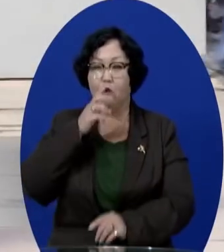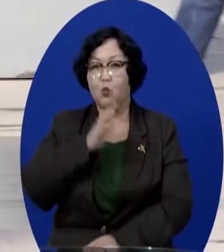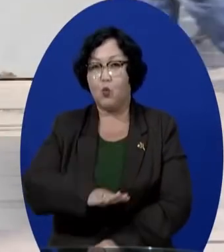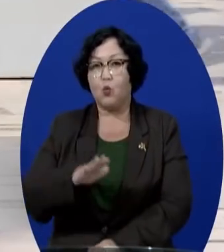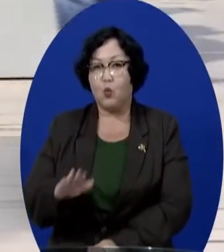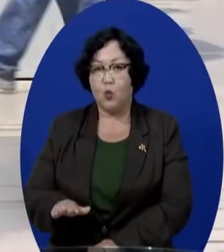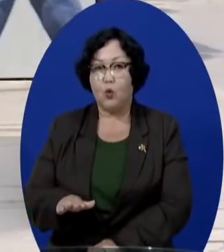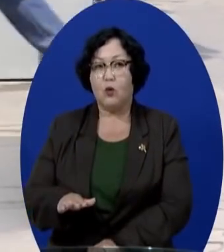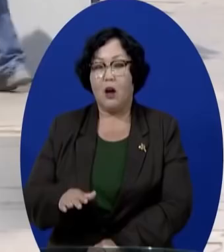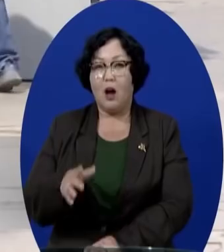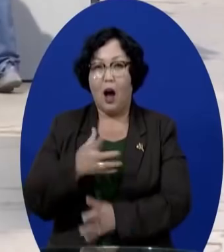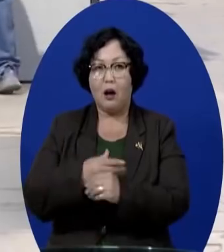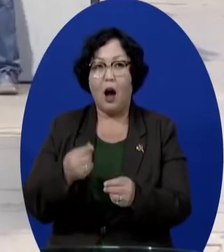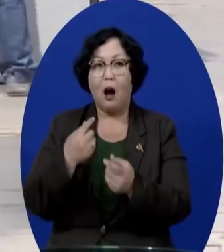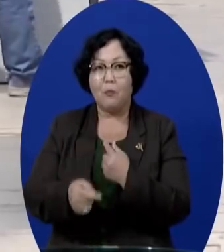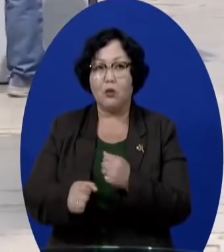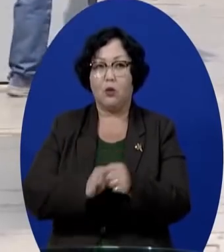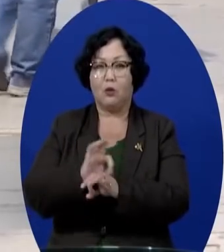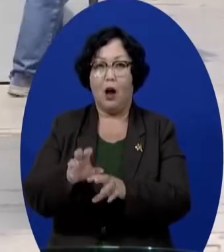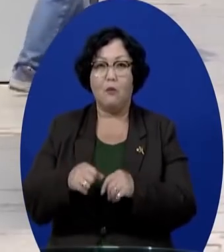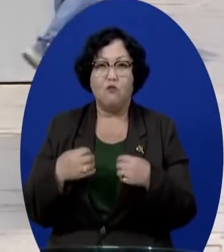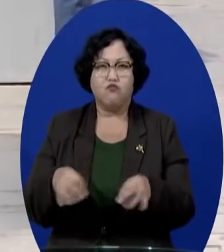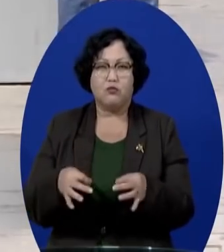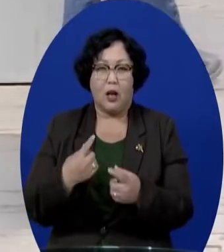хүүхэд халдвар төртөх магадлал их байгааг сануулсан юм а.